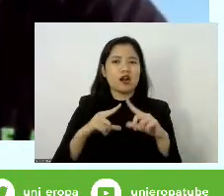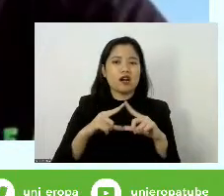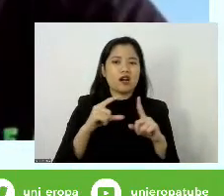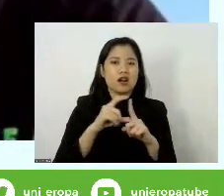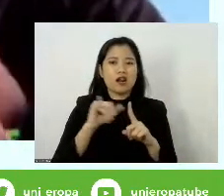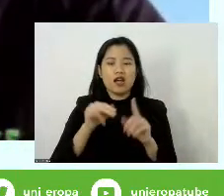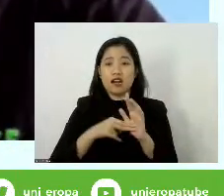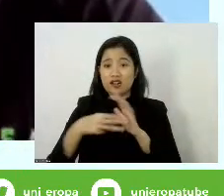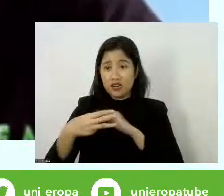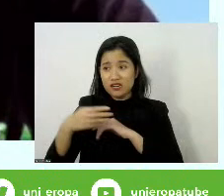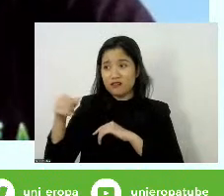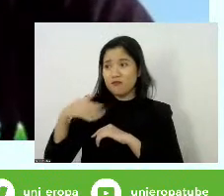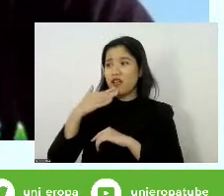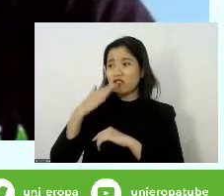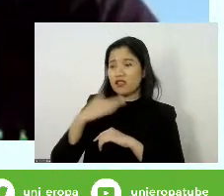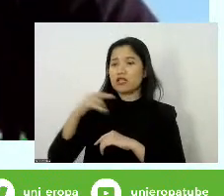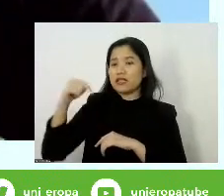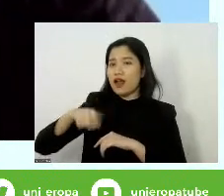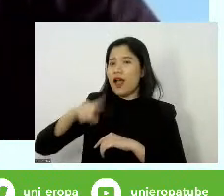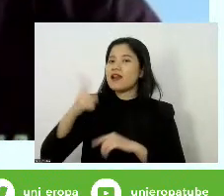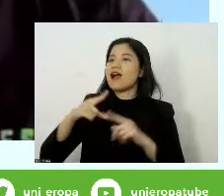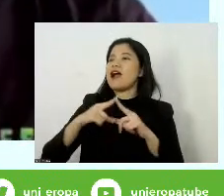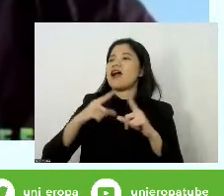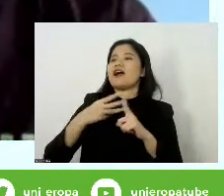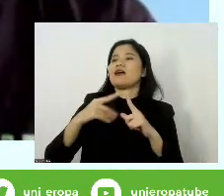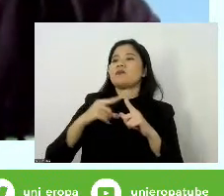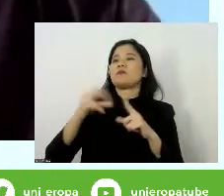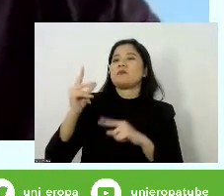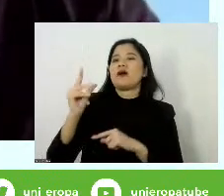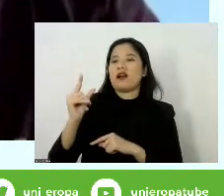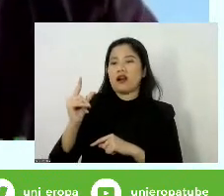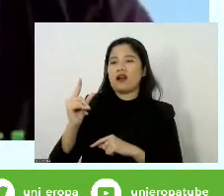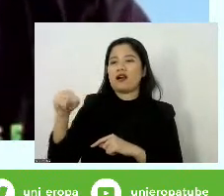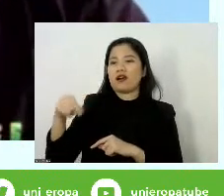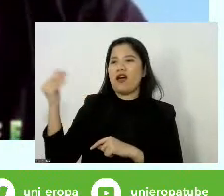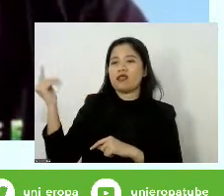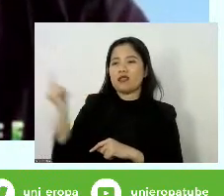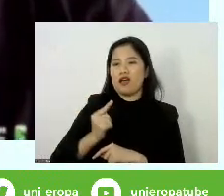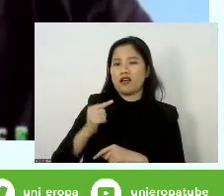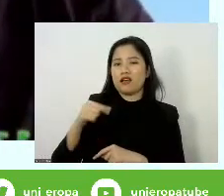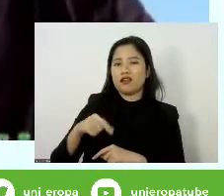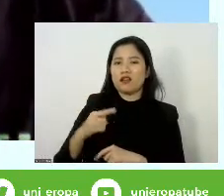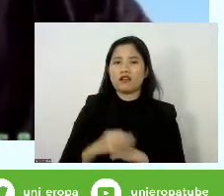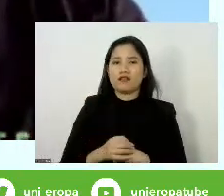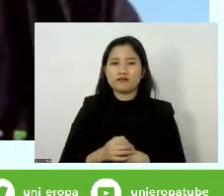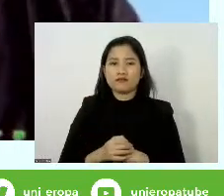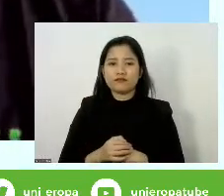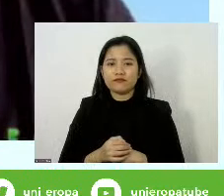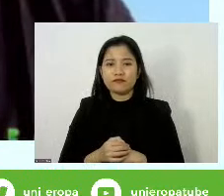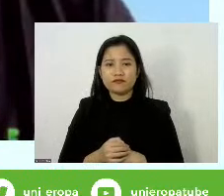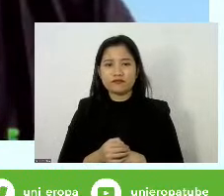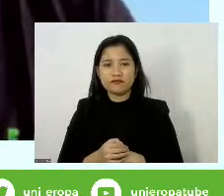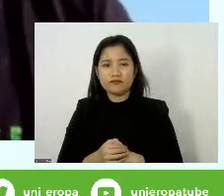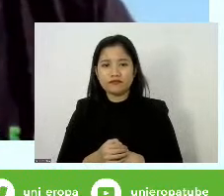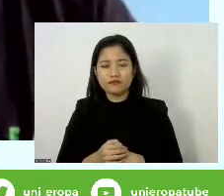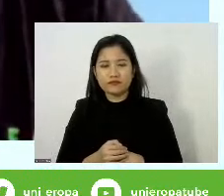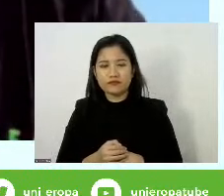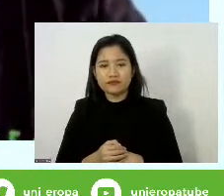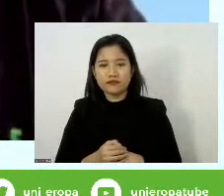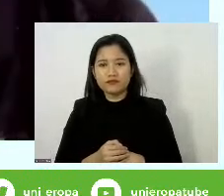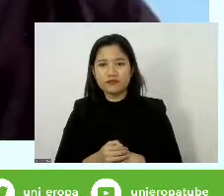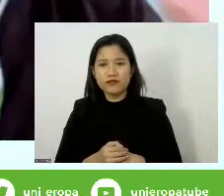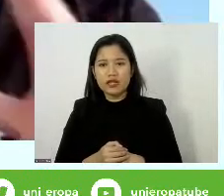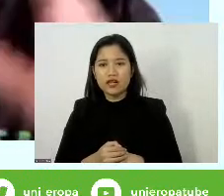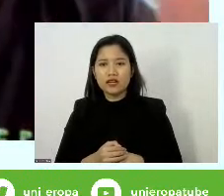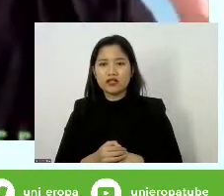tapi ini ada Akbar di sini cerah orange The Virgin kasih medical gradio Iya